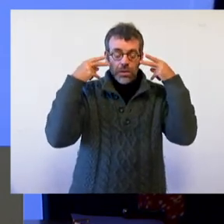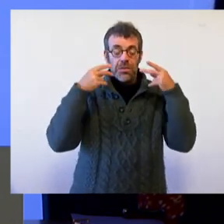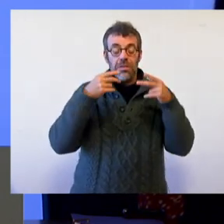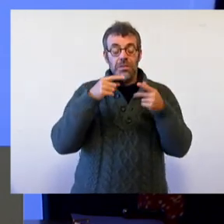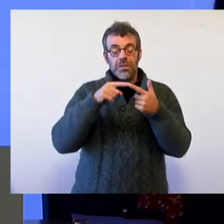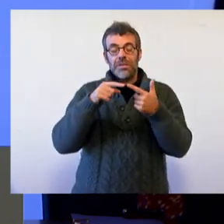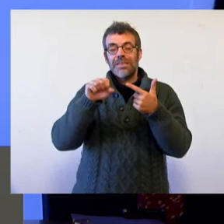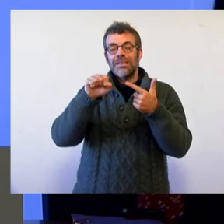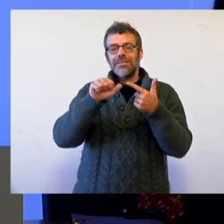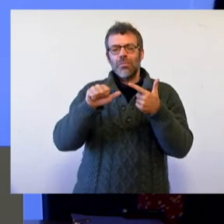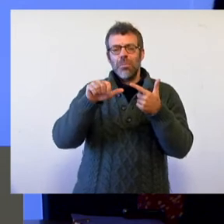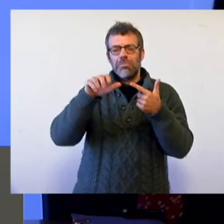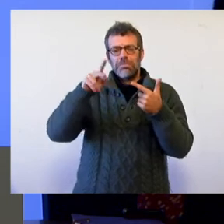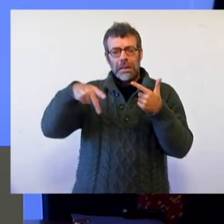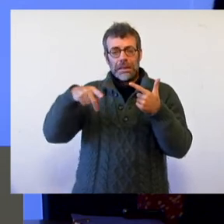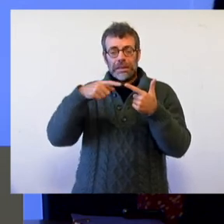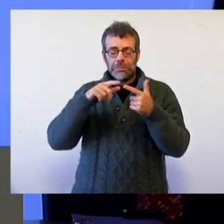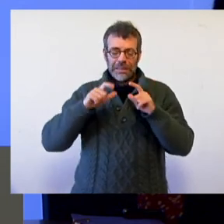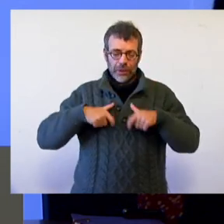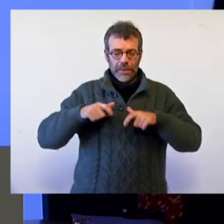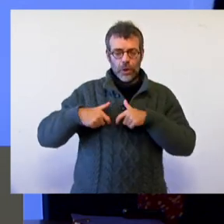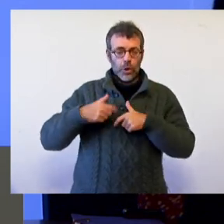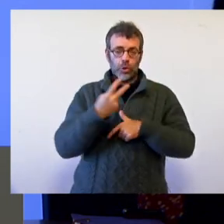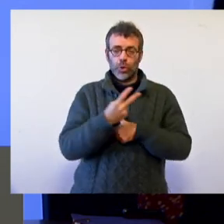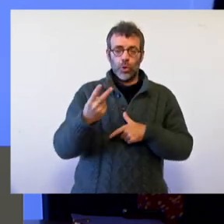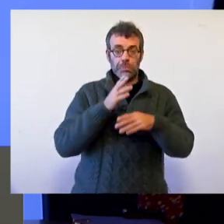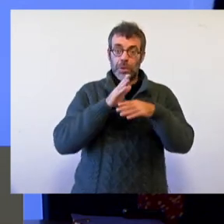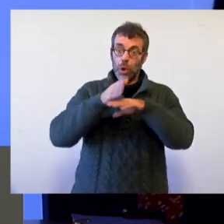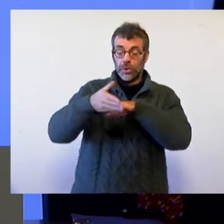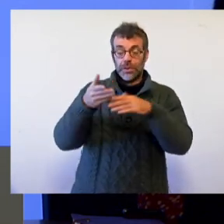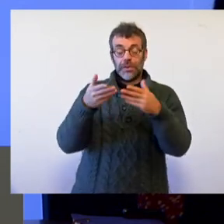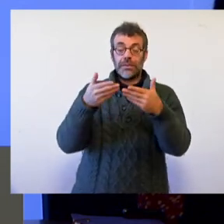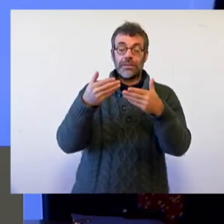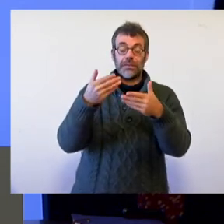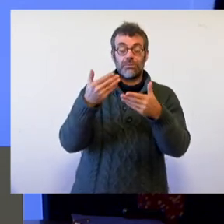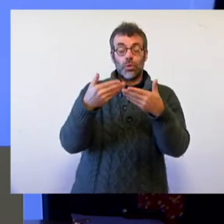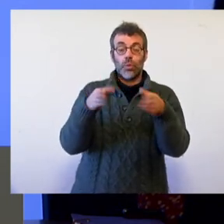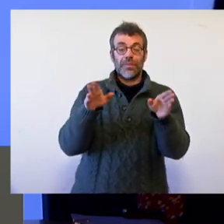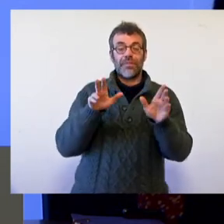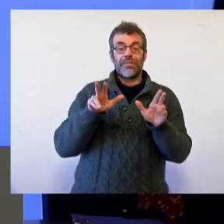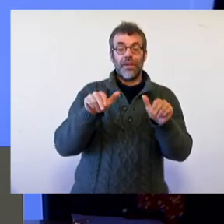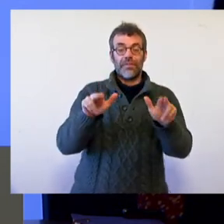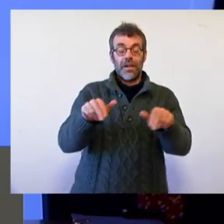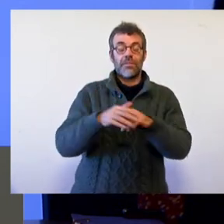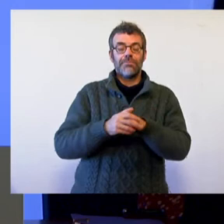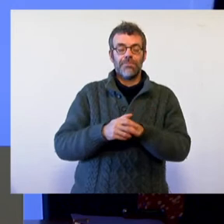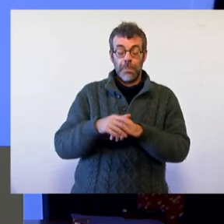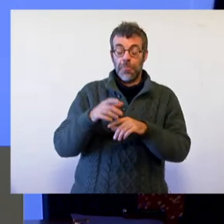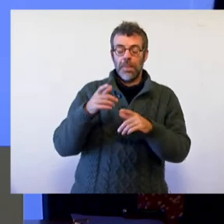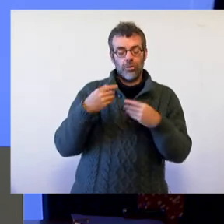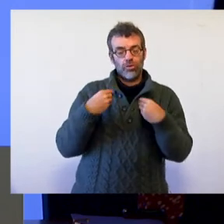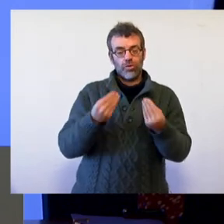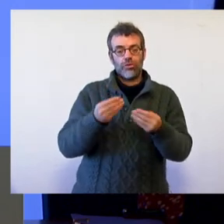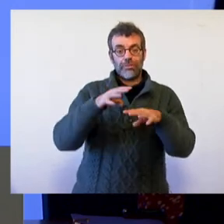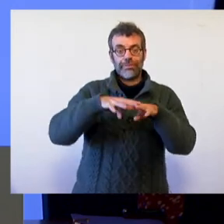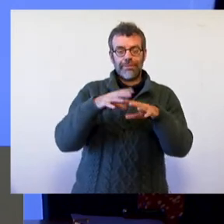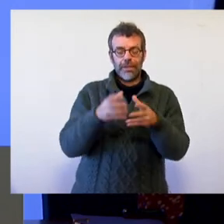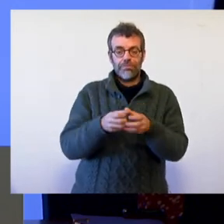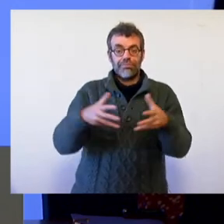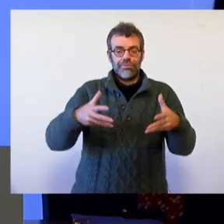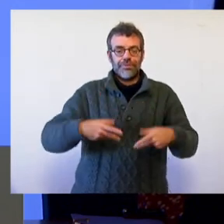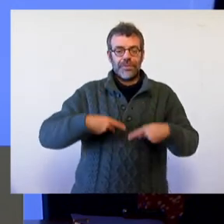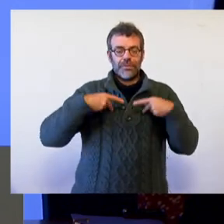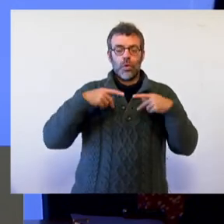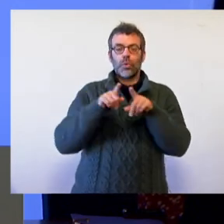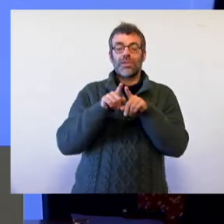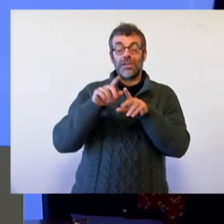changer beaucoup le quotidien des familles et aussi l'image du quartier, qui va être doté bientôt de la troisième caserne sur la